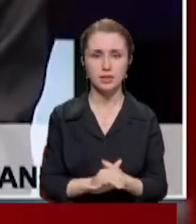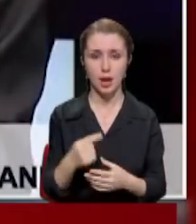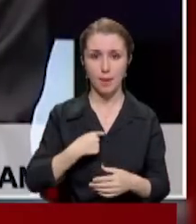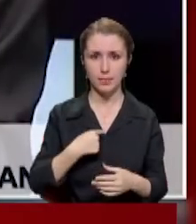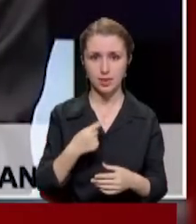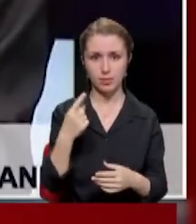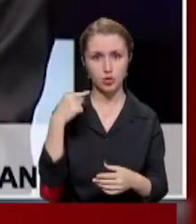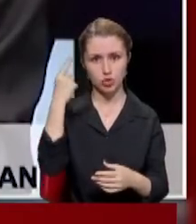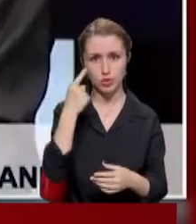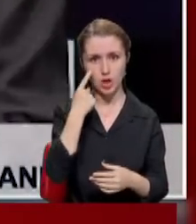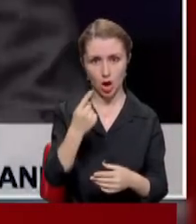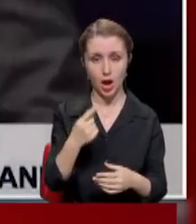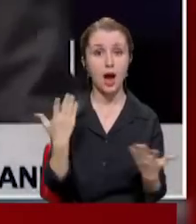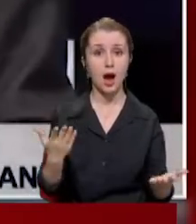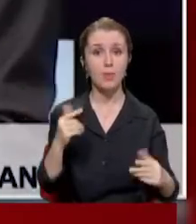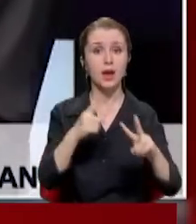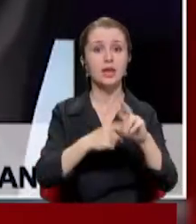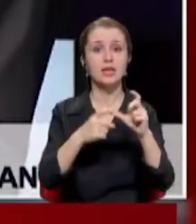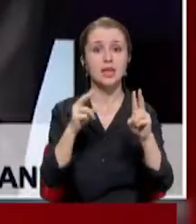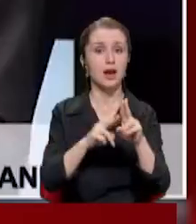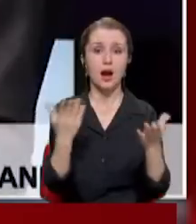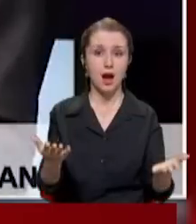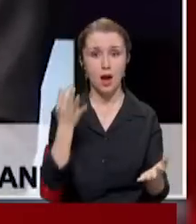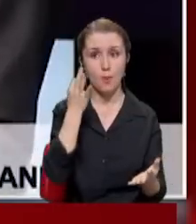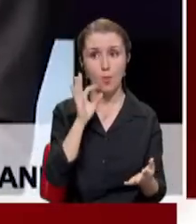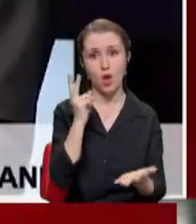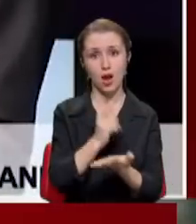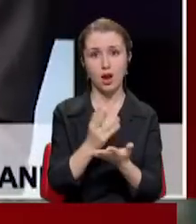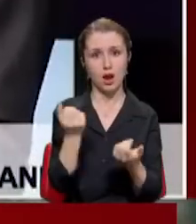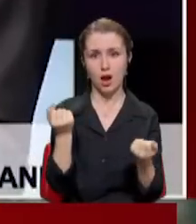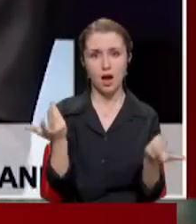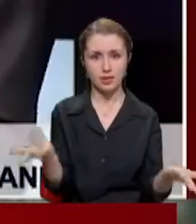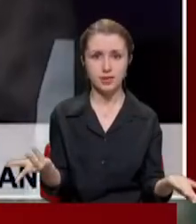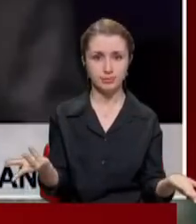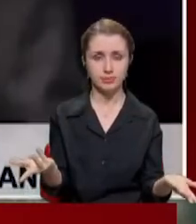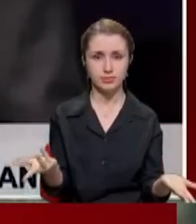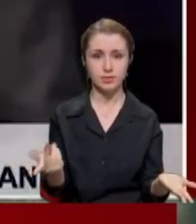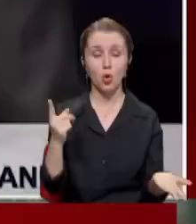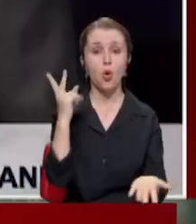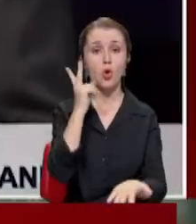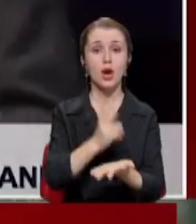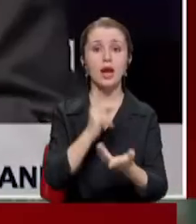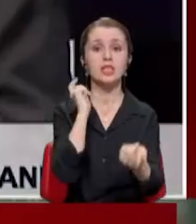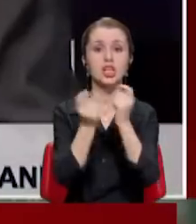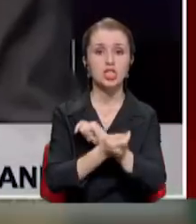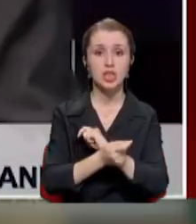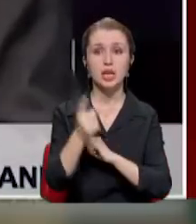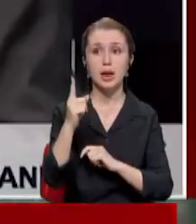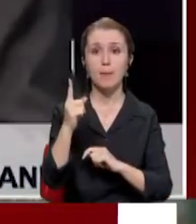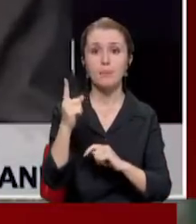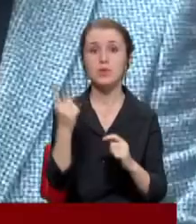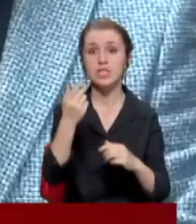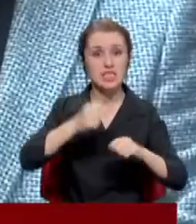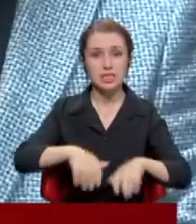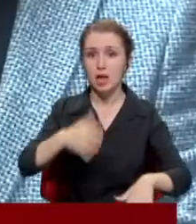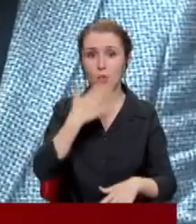bizim kanaatimize göre. Ama Yüksek Seçim Kurulu böyle kendine göre verdi. Böyle bir kararı aldı. O kararı değiştirecek bir mekanizma